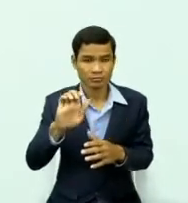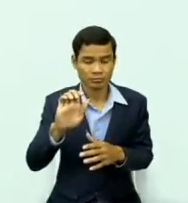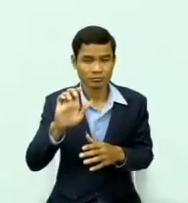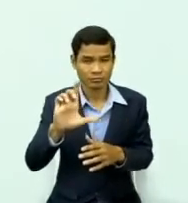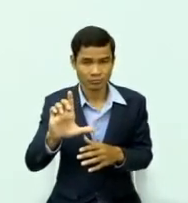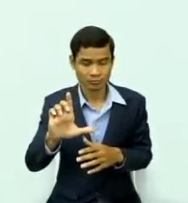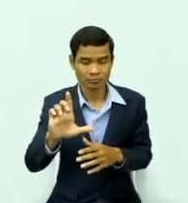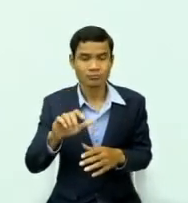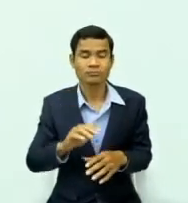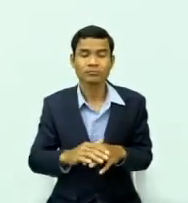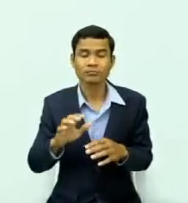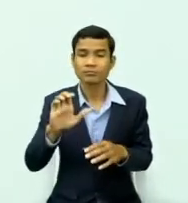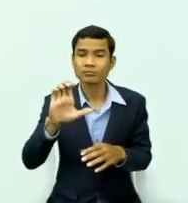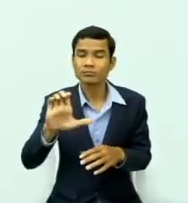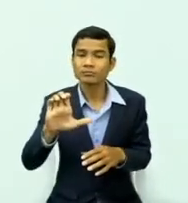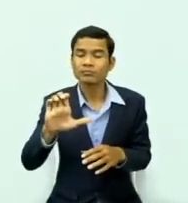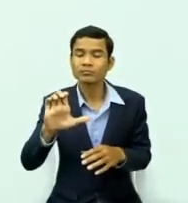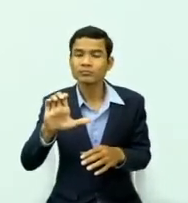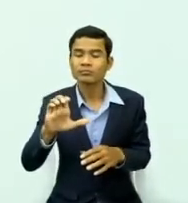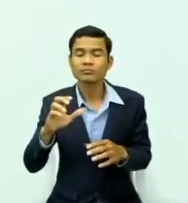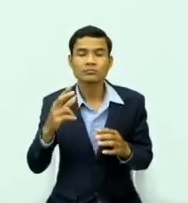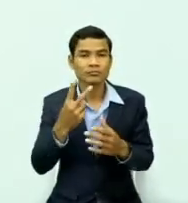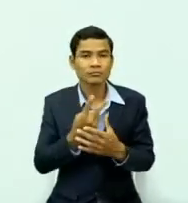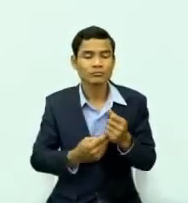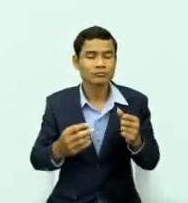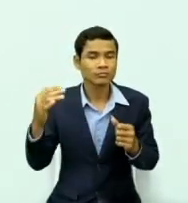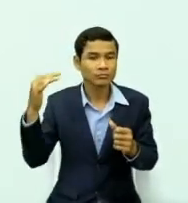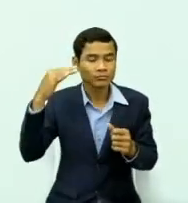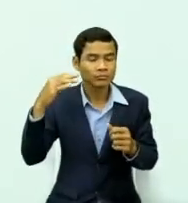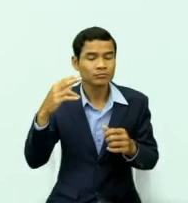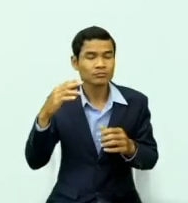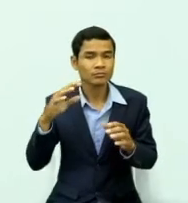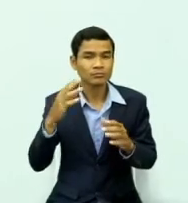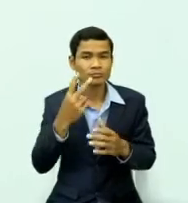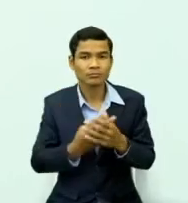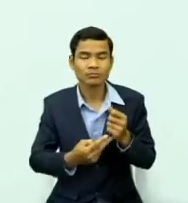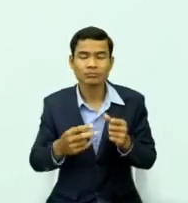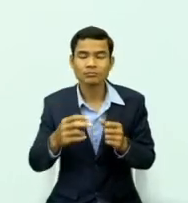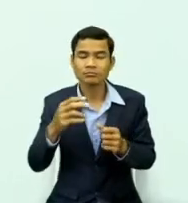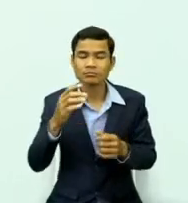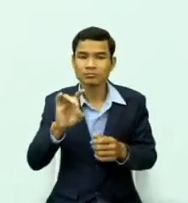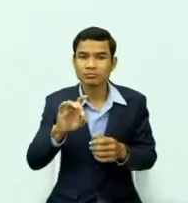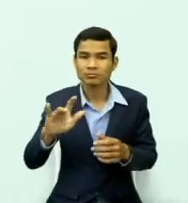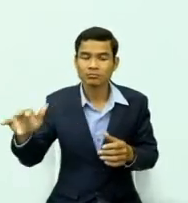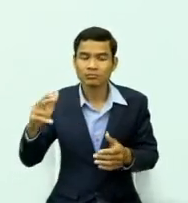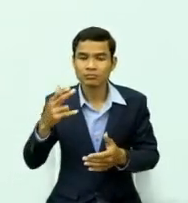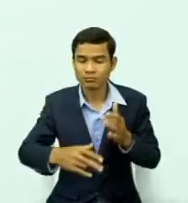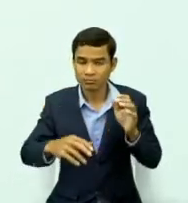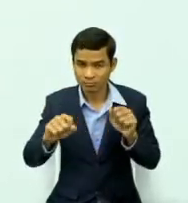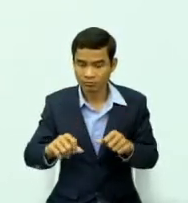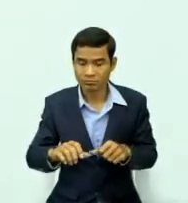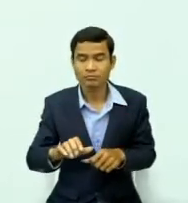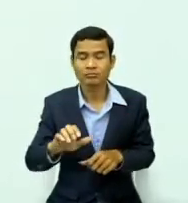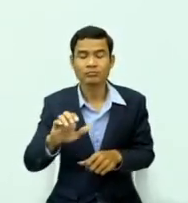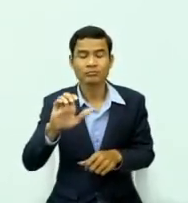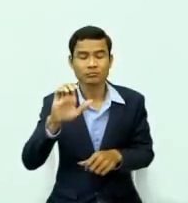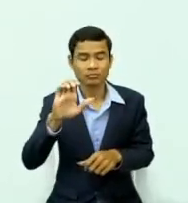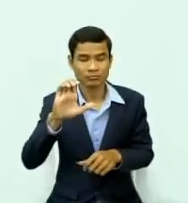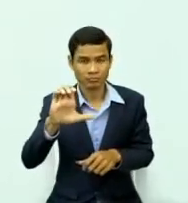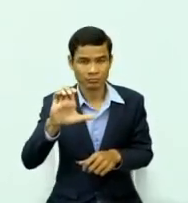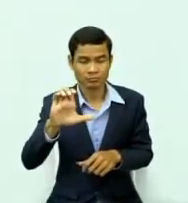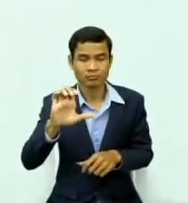chơi rơ mỡ chà chó sao cô nâng nâng nâng ấy con cha cứ nâng chó nè